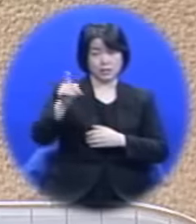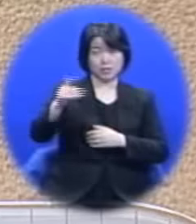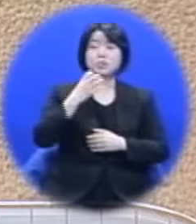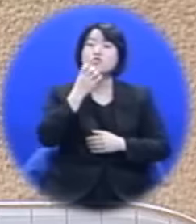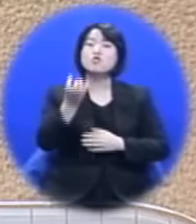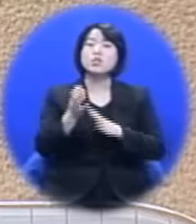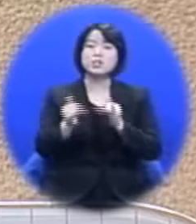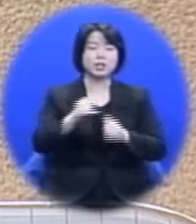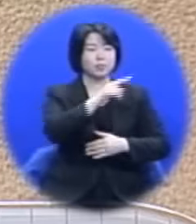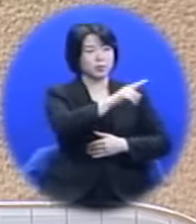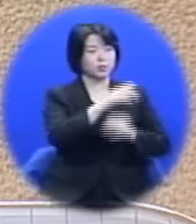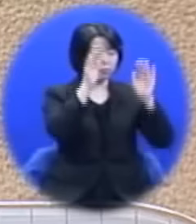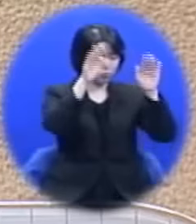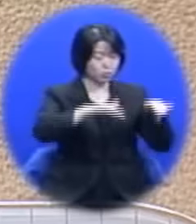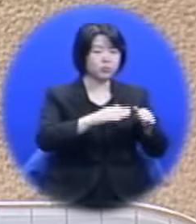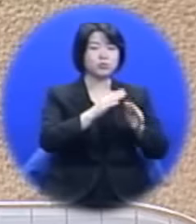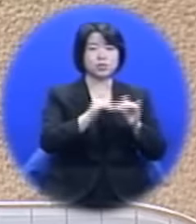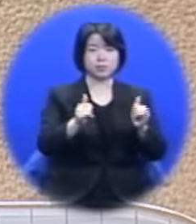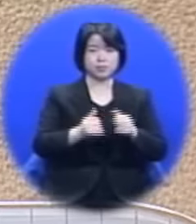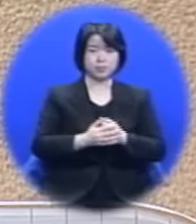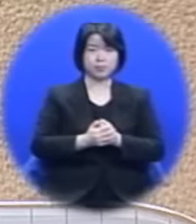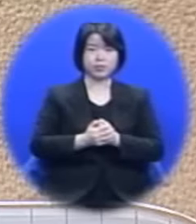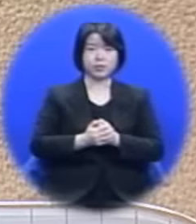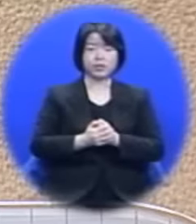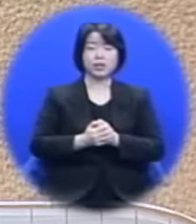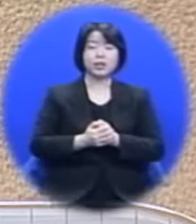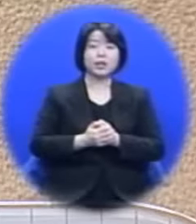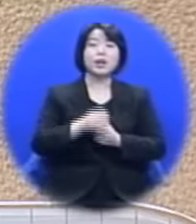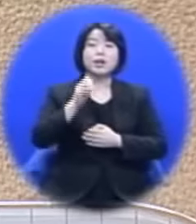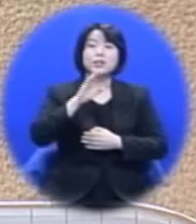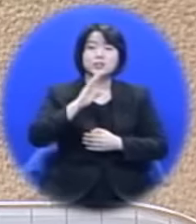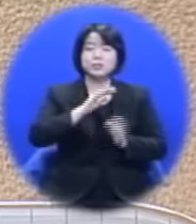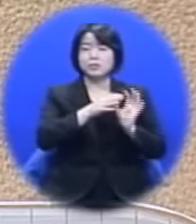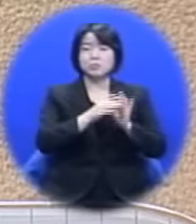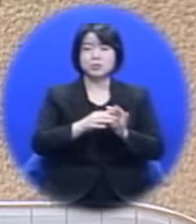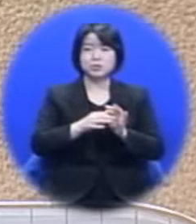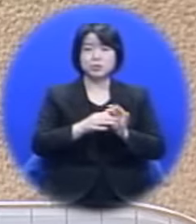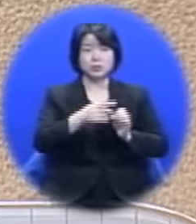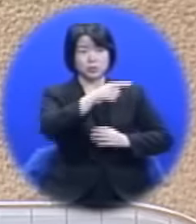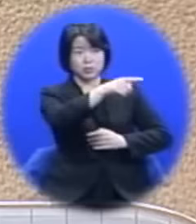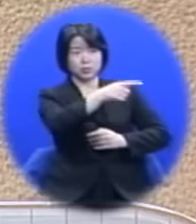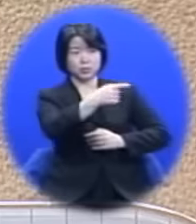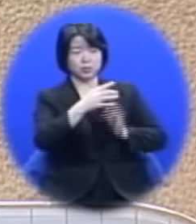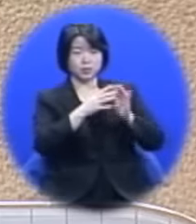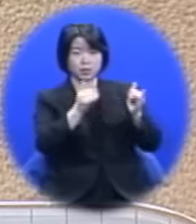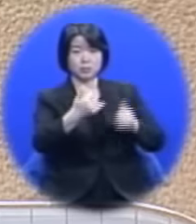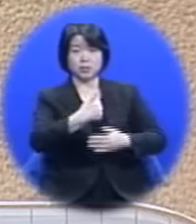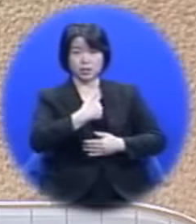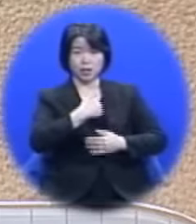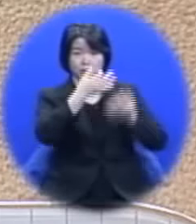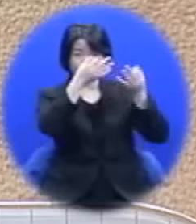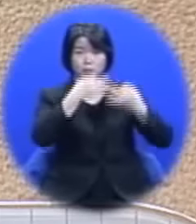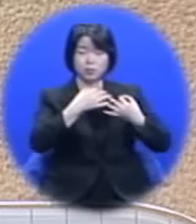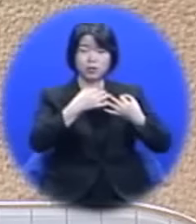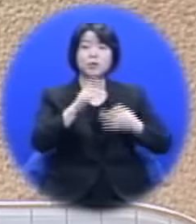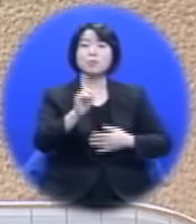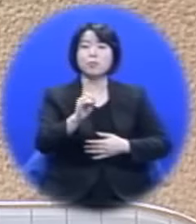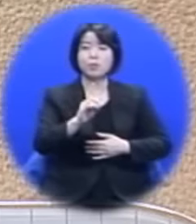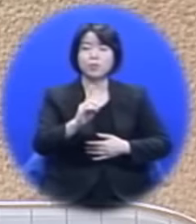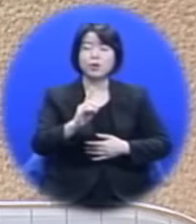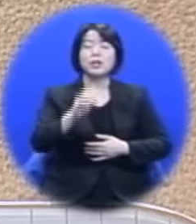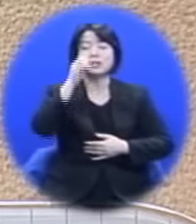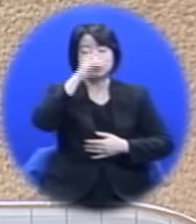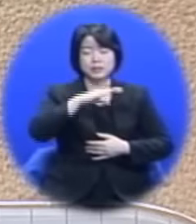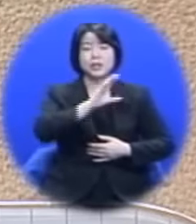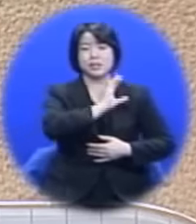유대인이 저분은 무슬림이 그러면서 깨달았어요 그 사람도 나를 보면 그렇겠구나 그 사람이 보기에는 나는